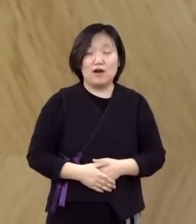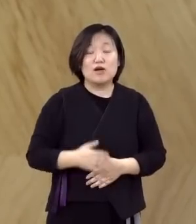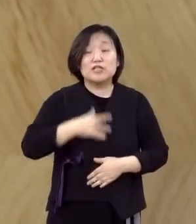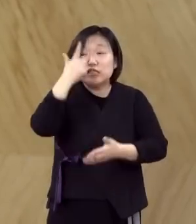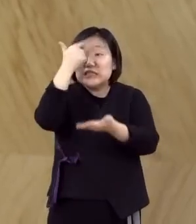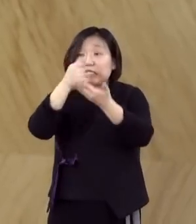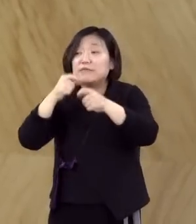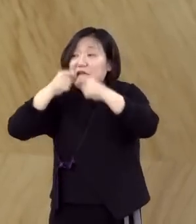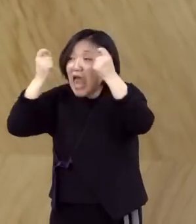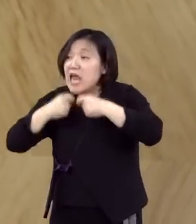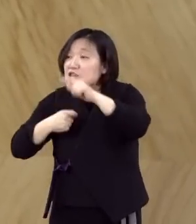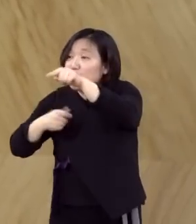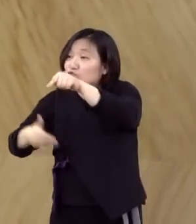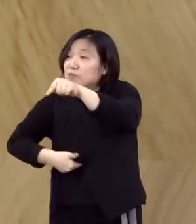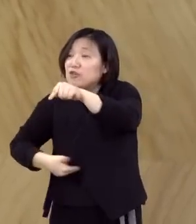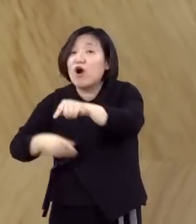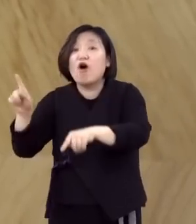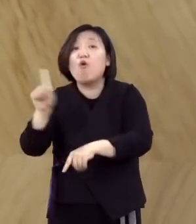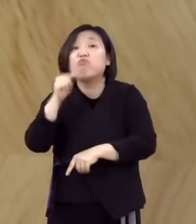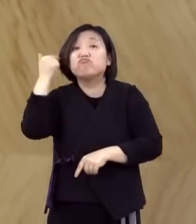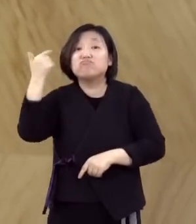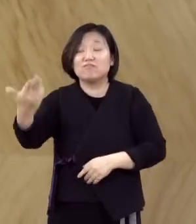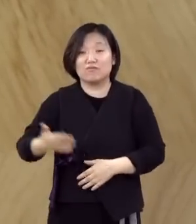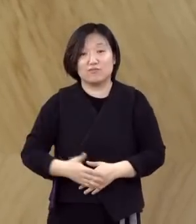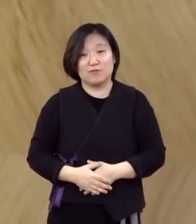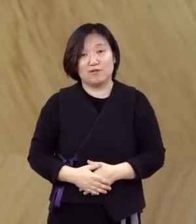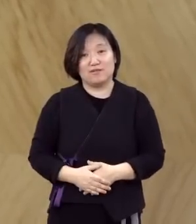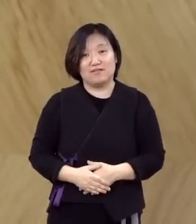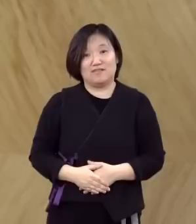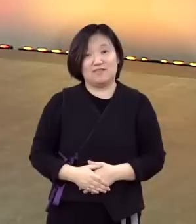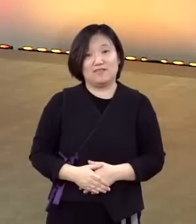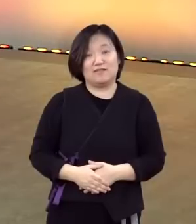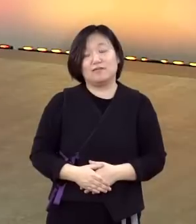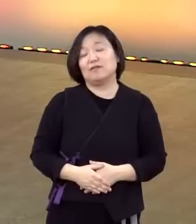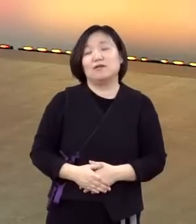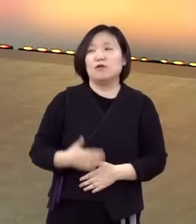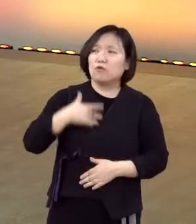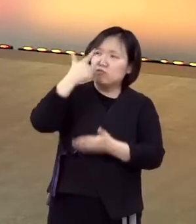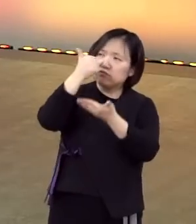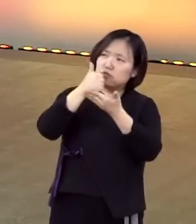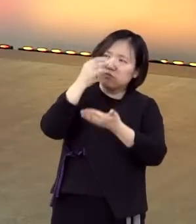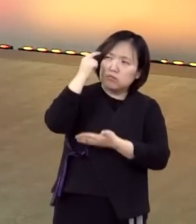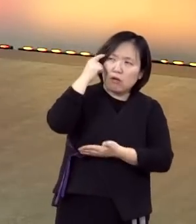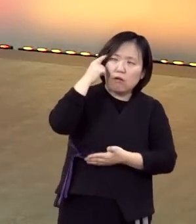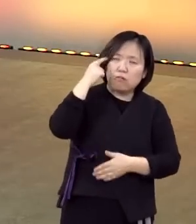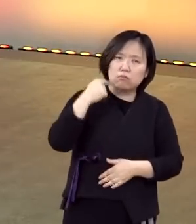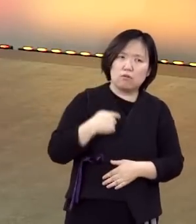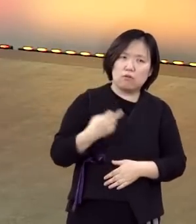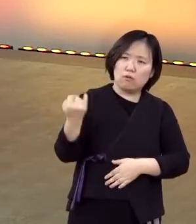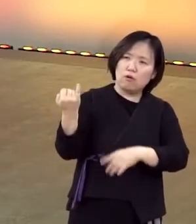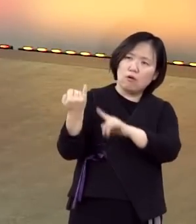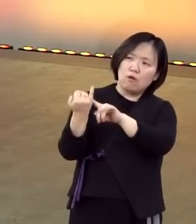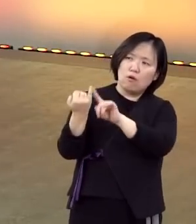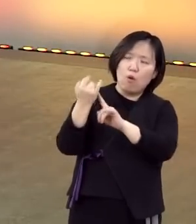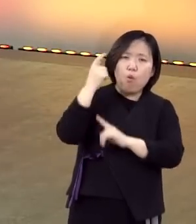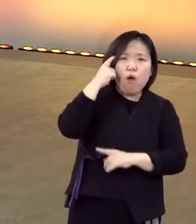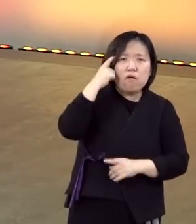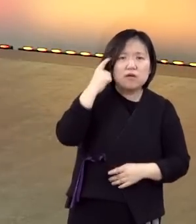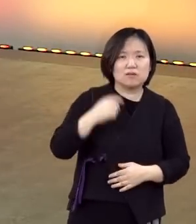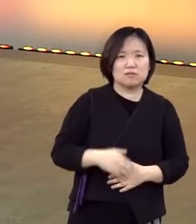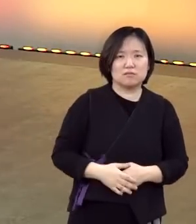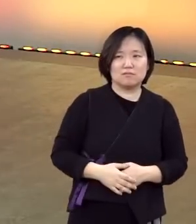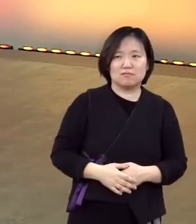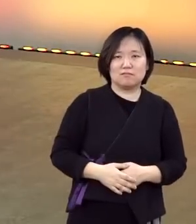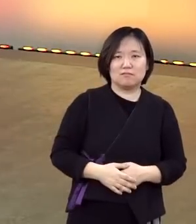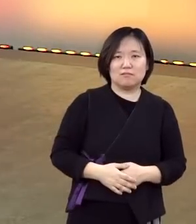필요한것이있으신가요?" 그들은계속해서그에게그질문을했다.승려는 왜이여자들이저렇게행동하는지의아해했다 .